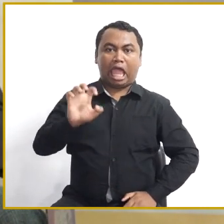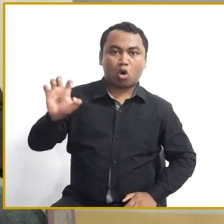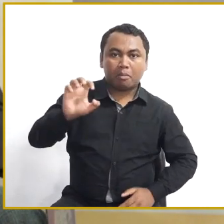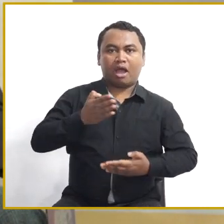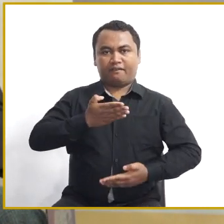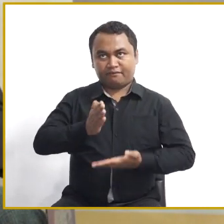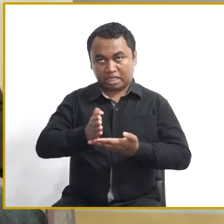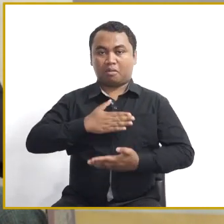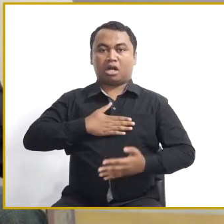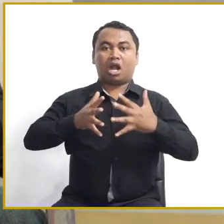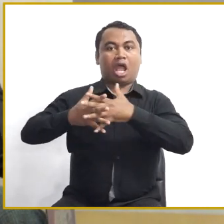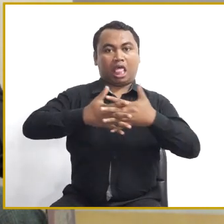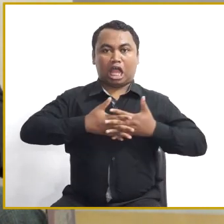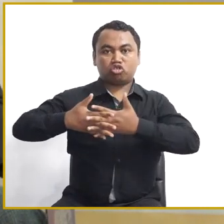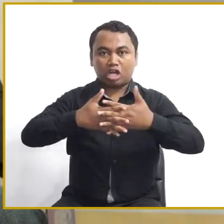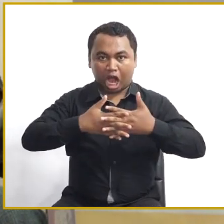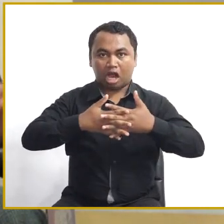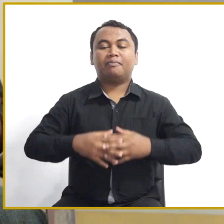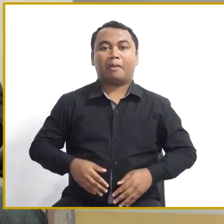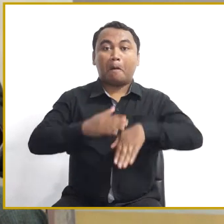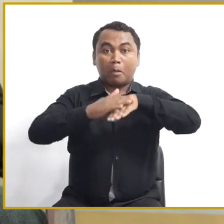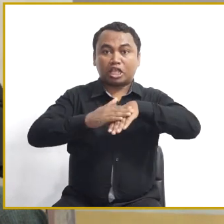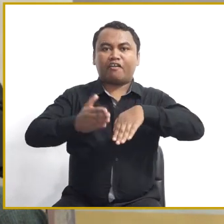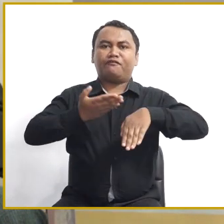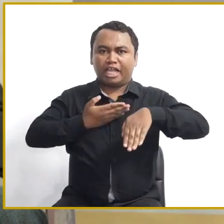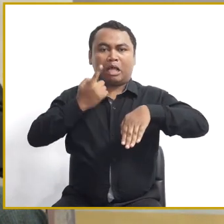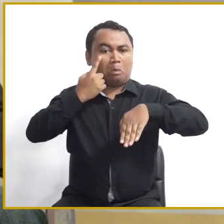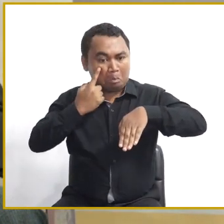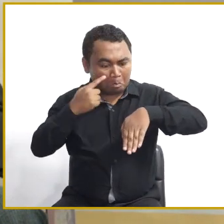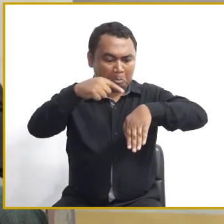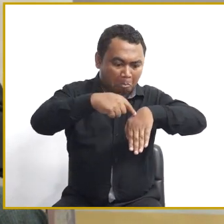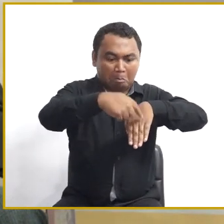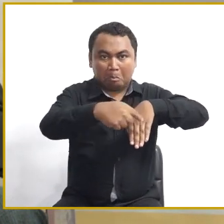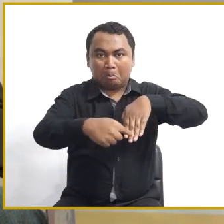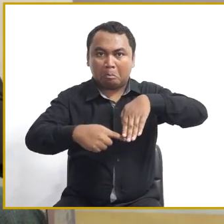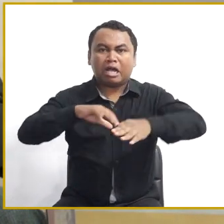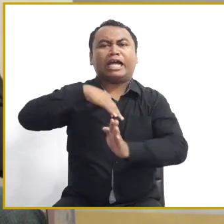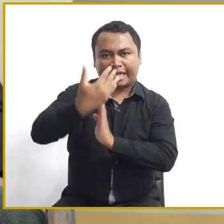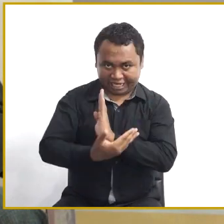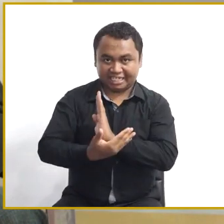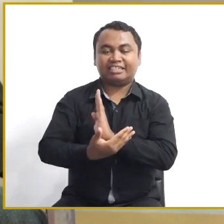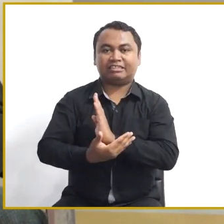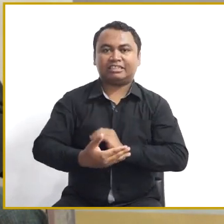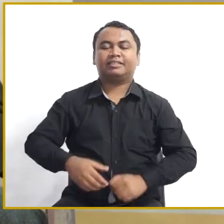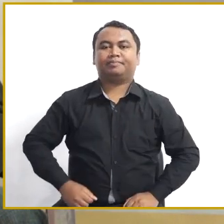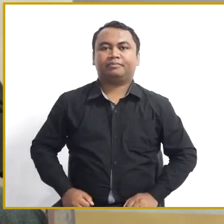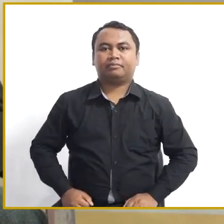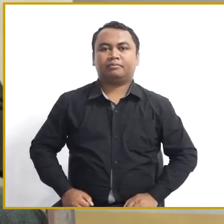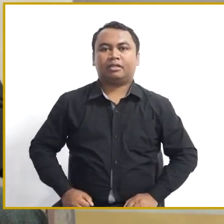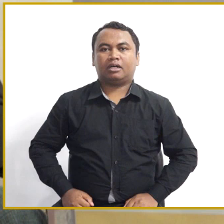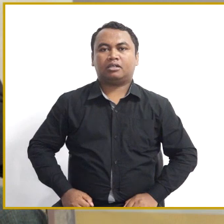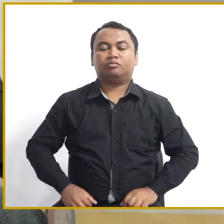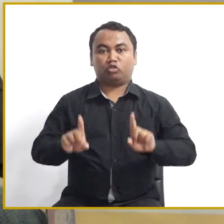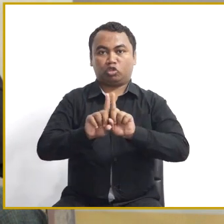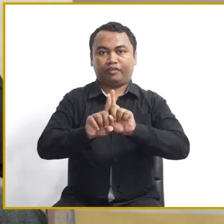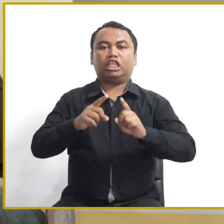daholo. Madagasikara tapitra hitako daholo ny fivondronana rehetra. Ny tiako atongavana amin'izay dia ny hoe